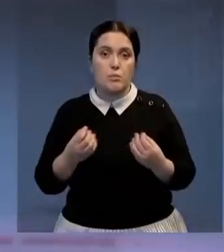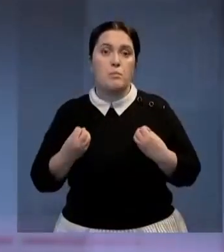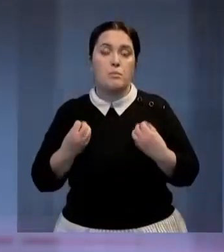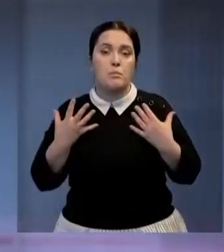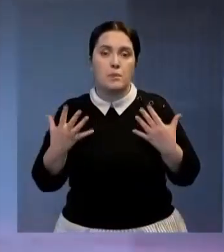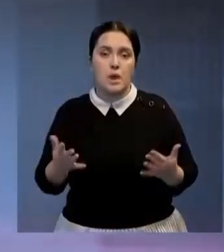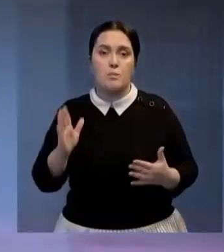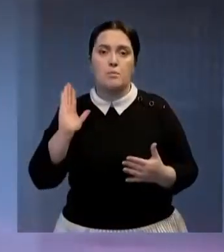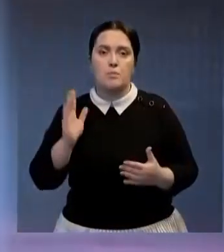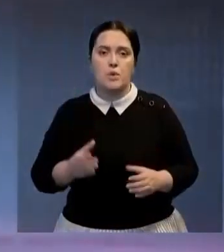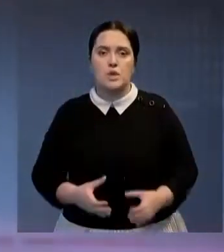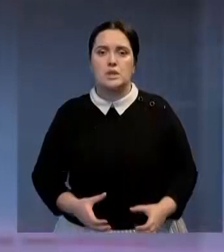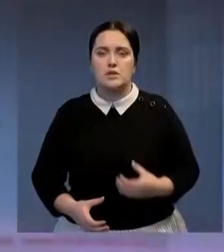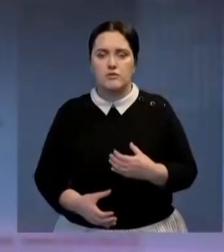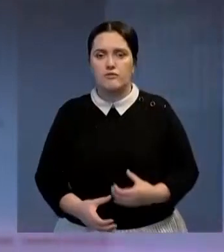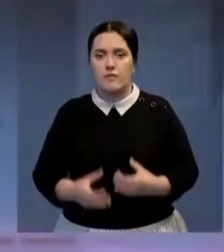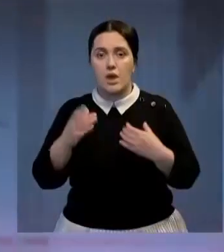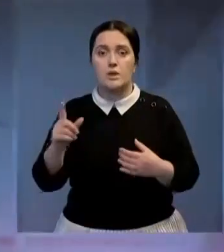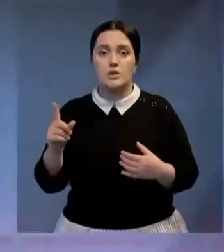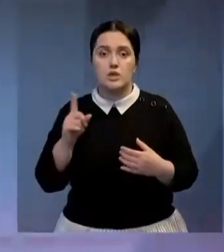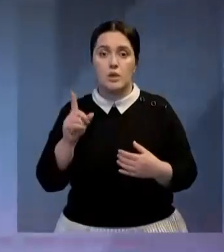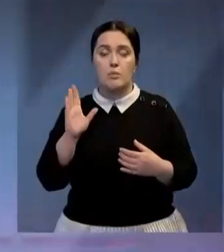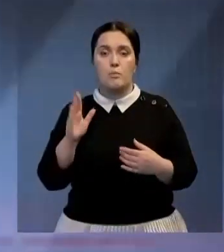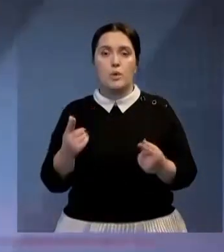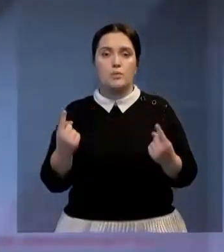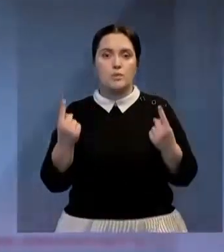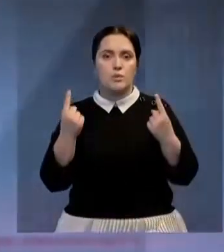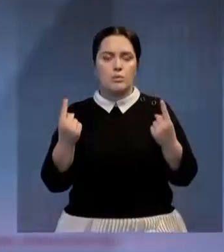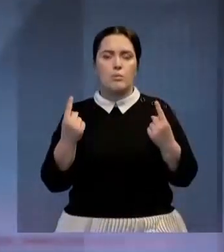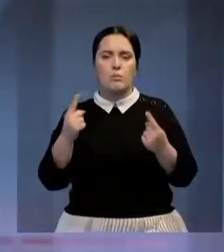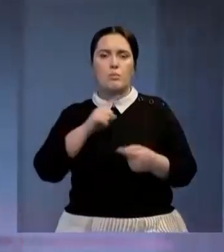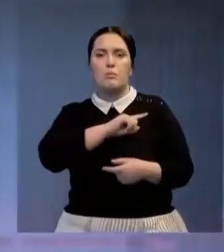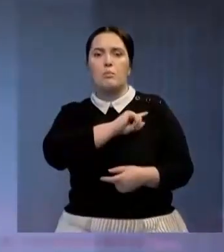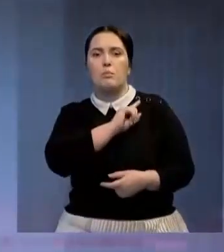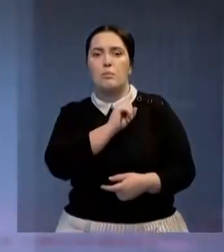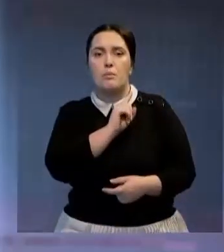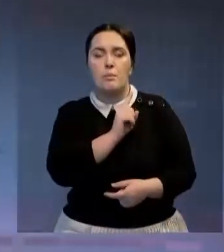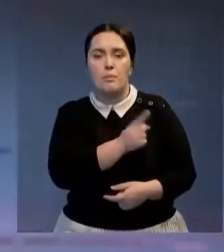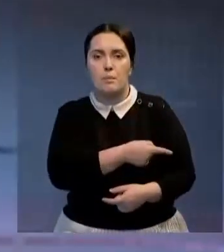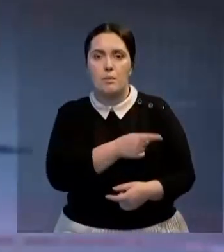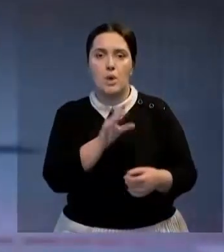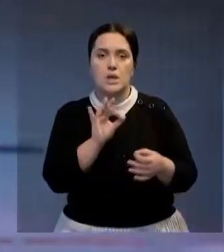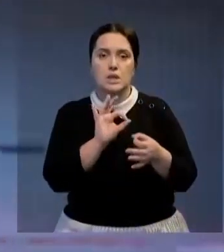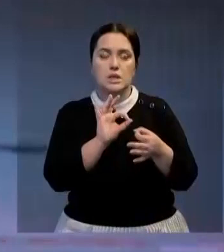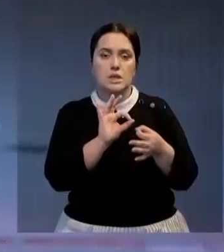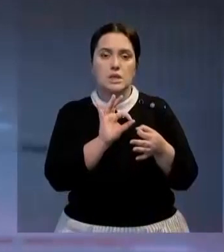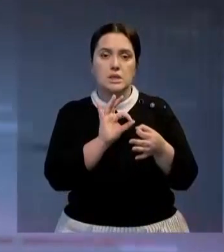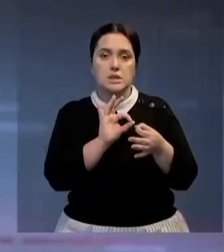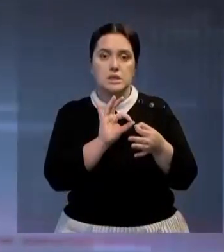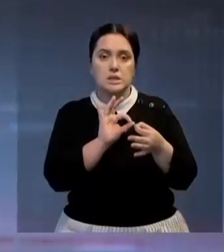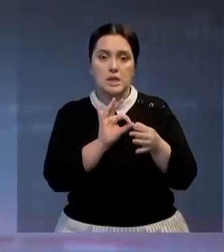Основной продукцией предприятия будут сваи и плиты. Ожидается, что объект станет одним из крупнейших по мощности в